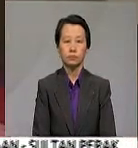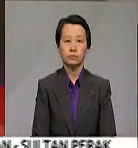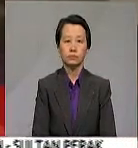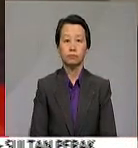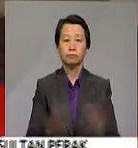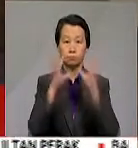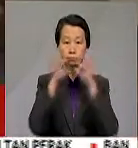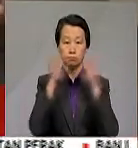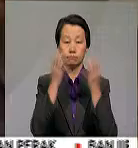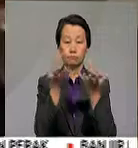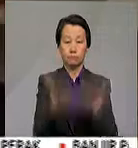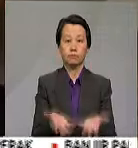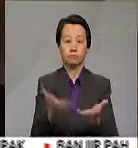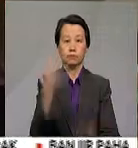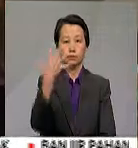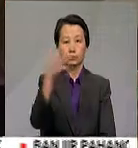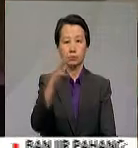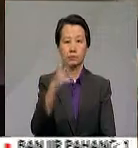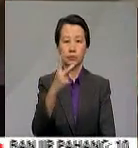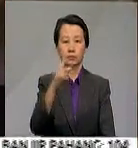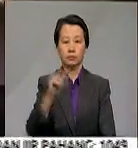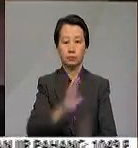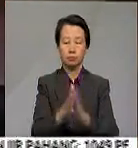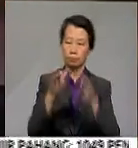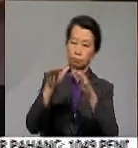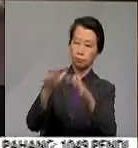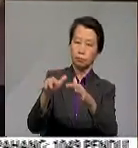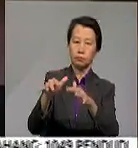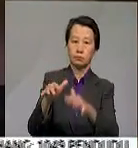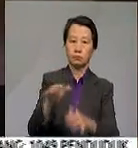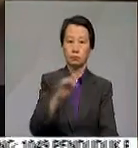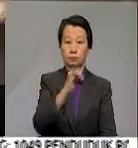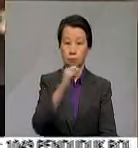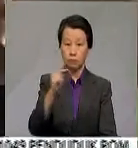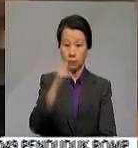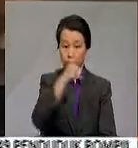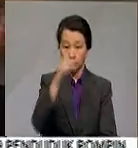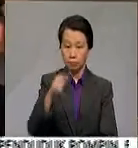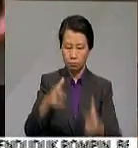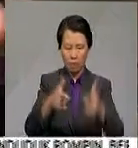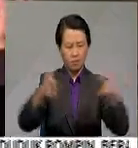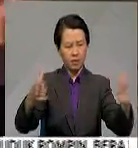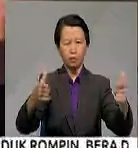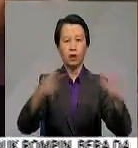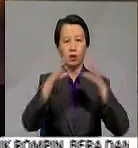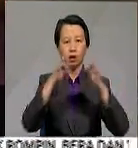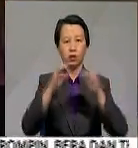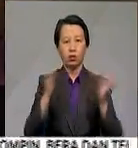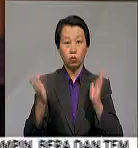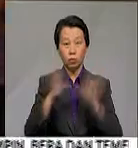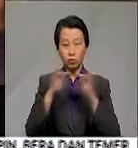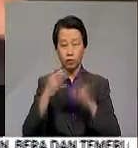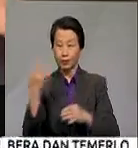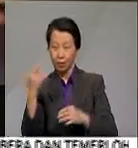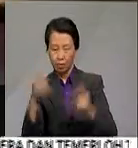Branson, seekor kucing seberat 15 kilogram menjadi perhatian di laman Instagram. Bukan hanya kerana saiznya lebih besar berbanding kucing biasa,